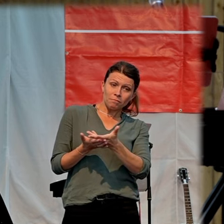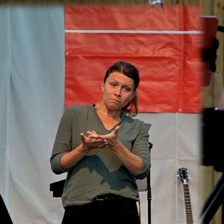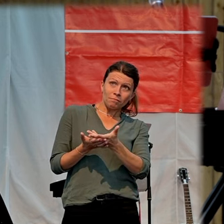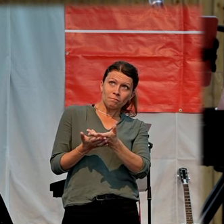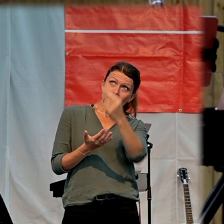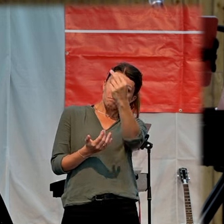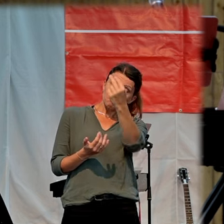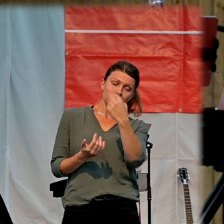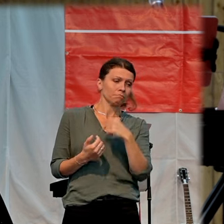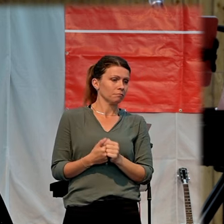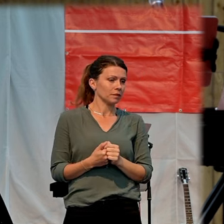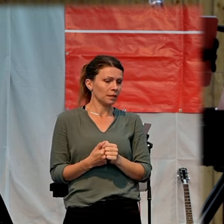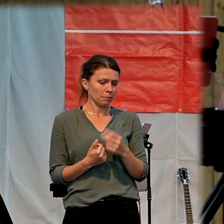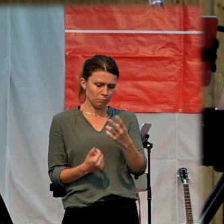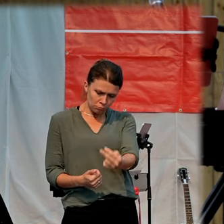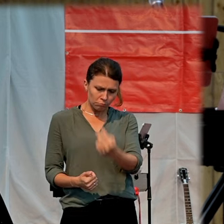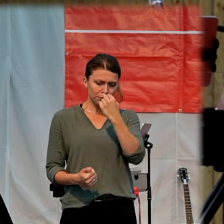an.